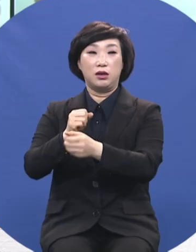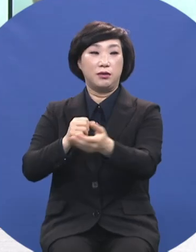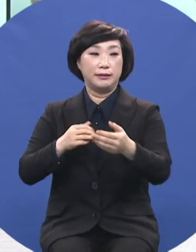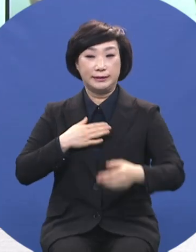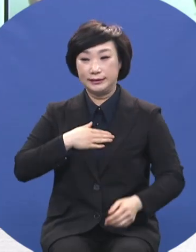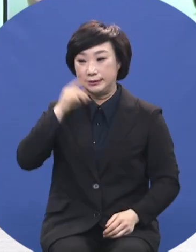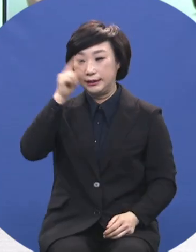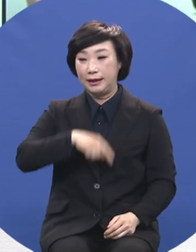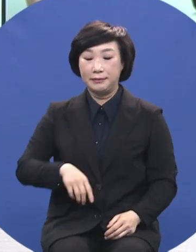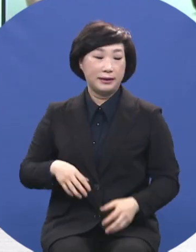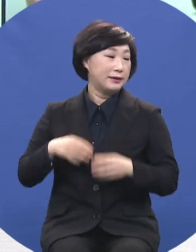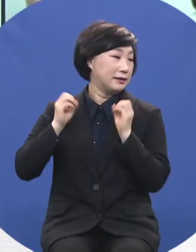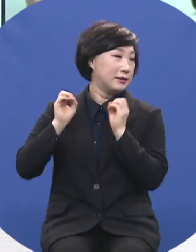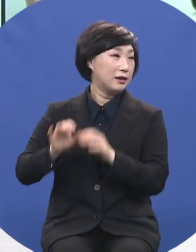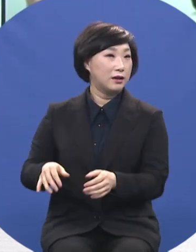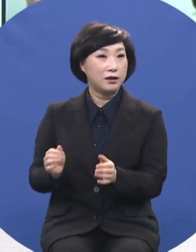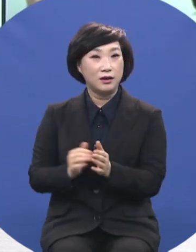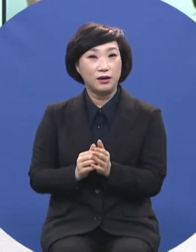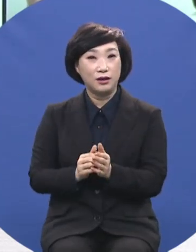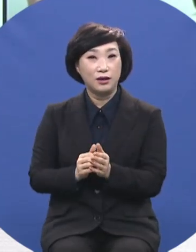기분 나빠도 못하겠다.